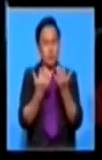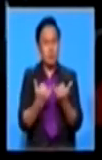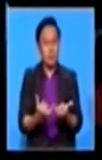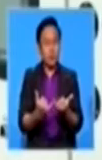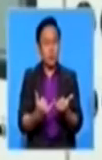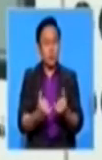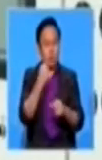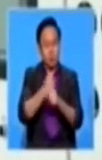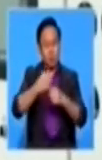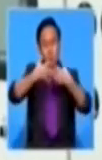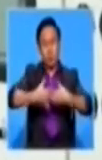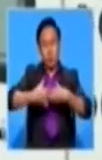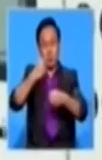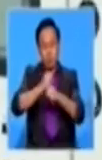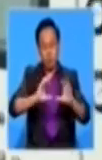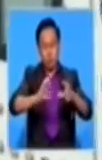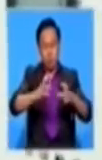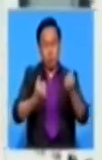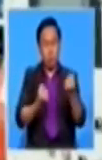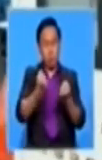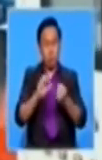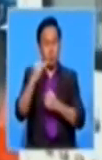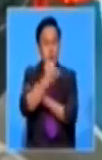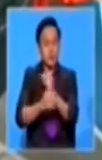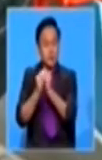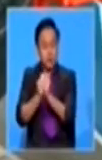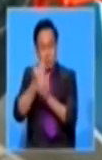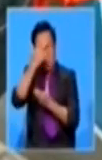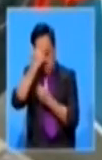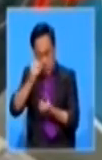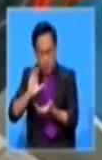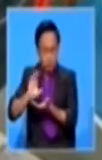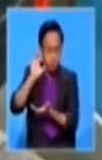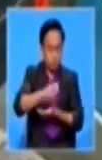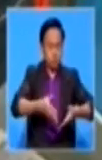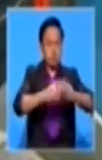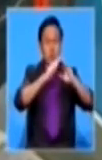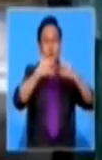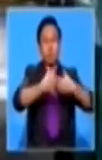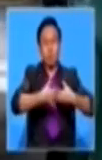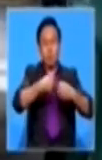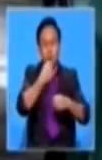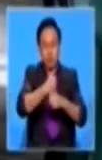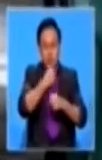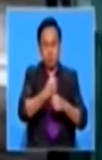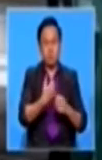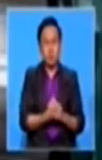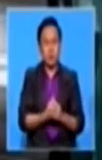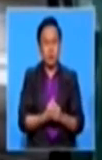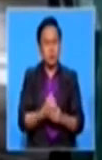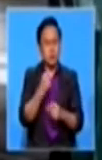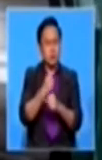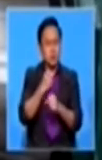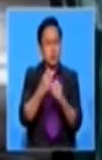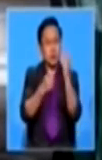ำเนินงานต่างๆตามนโยบายขับเคลื่อนเศรษฐกิจของรัฐบาลค่ะอาทิเช่นโครงการ Rubber City นะคะมูลค่ากว่า 1,670 ล้าน